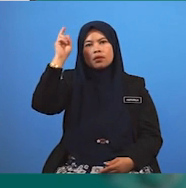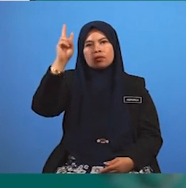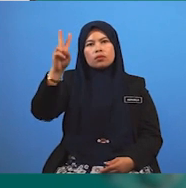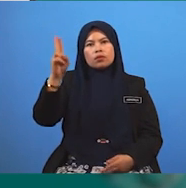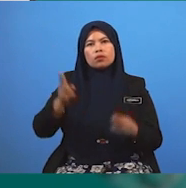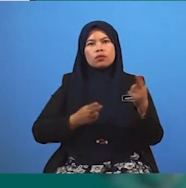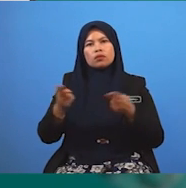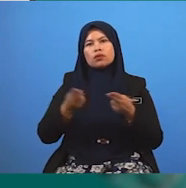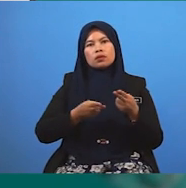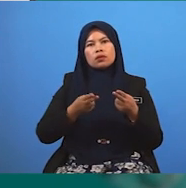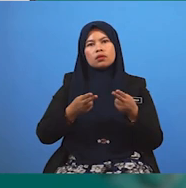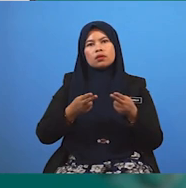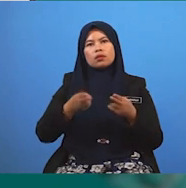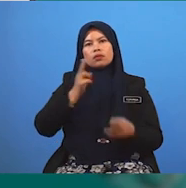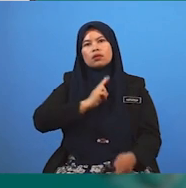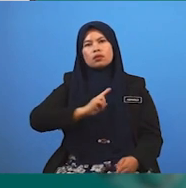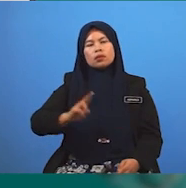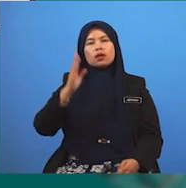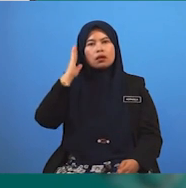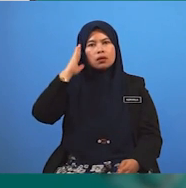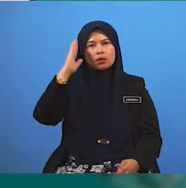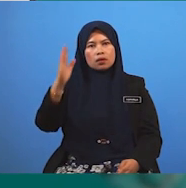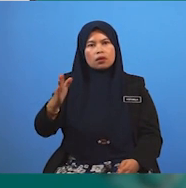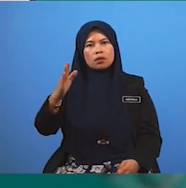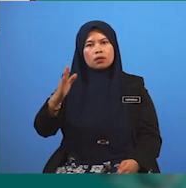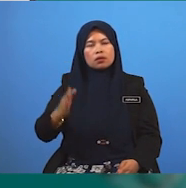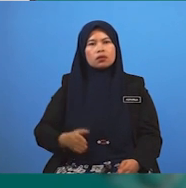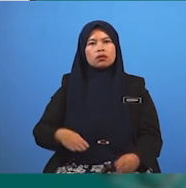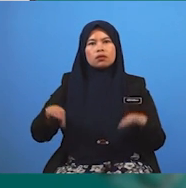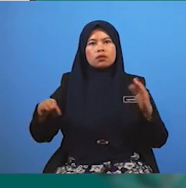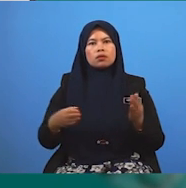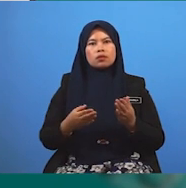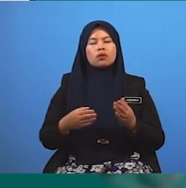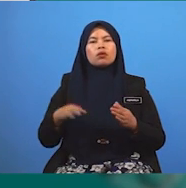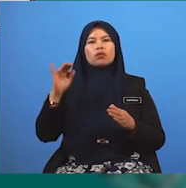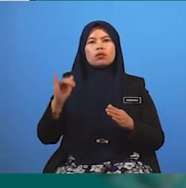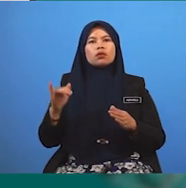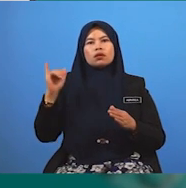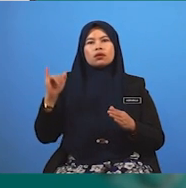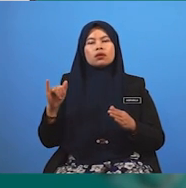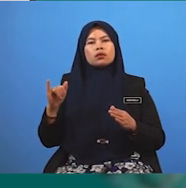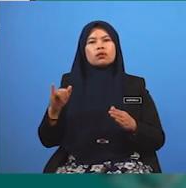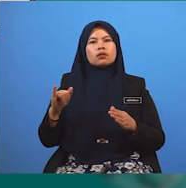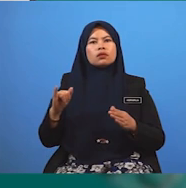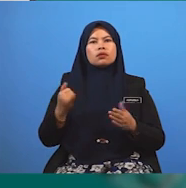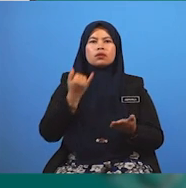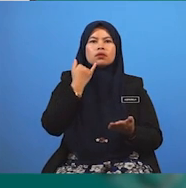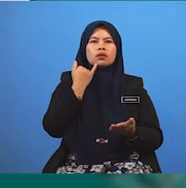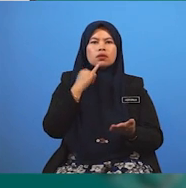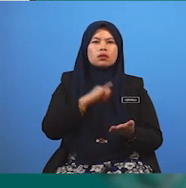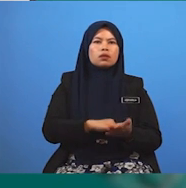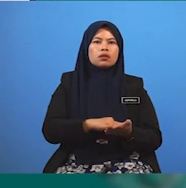keagamaan akan dikendalikan oleh orang yang jahil atau orang yang bukan ahlinya. Yang